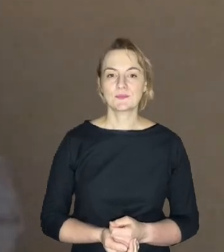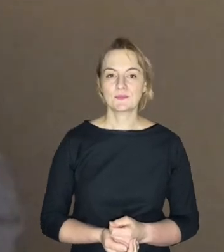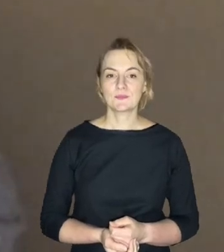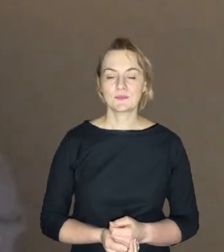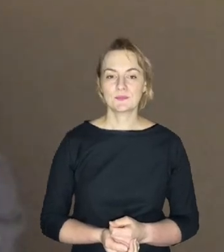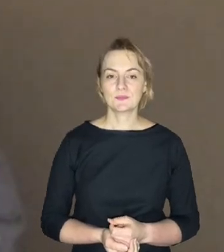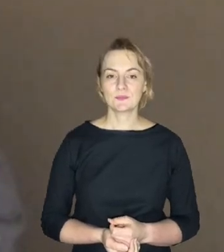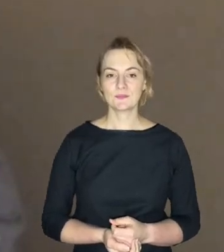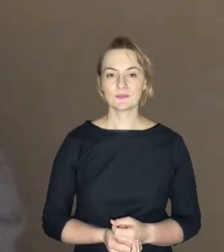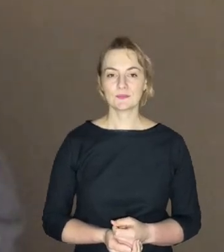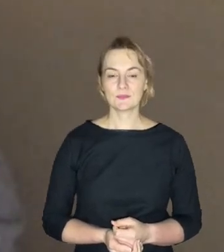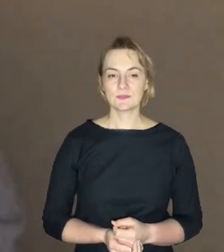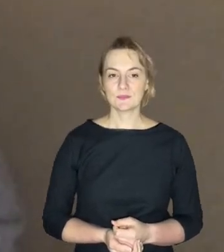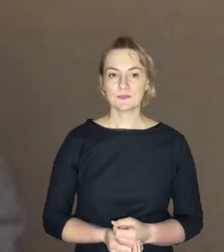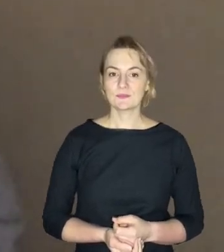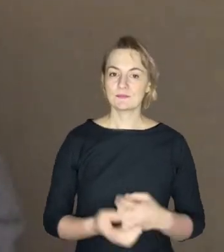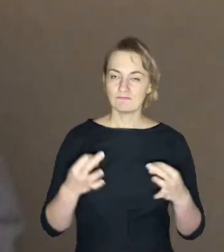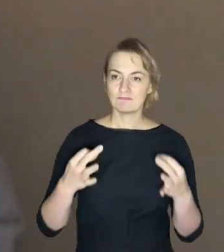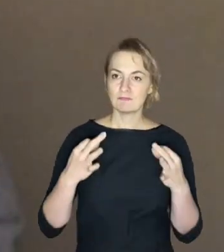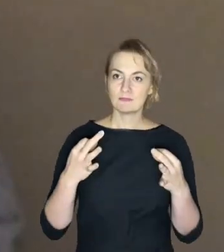no i teraz no,